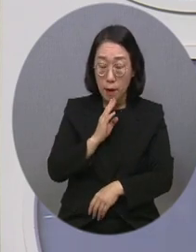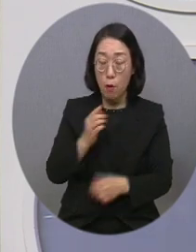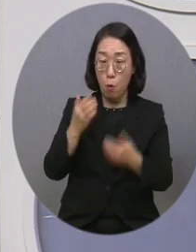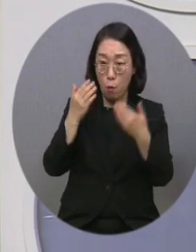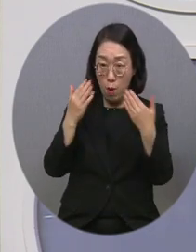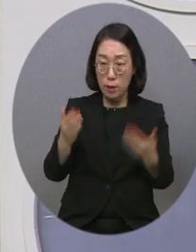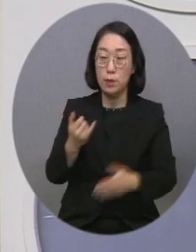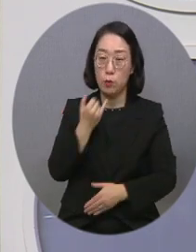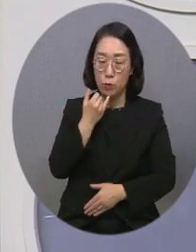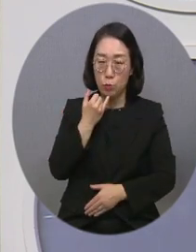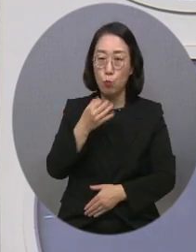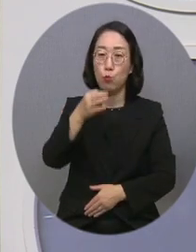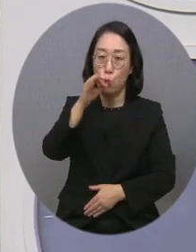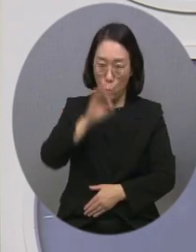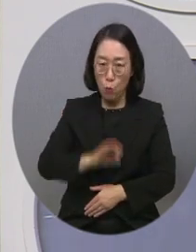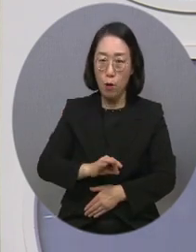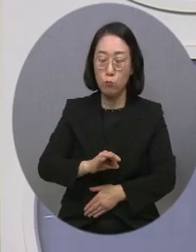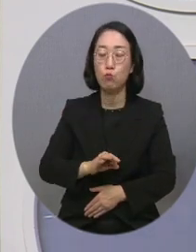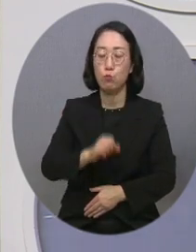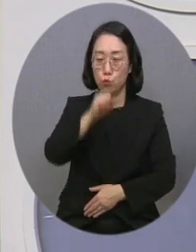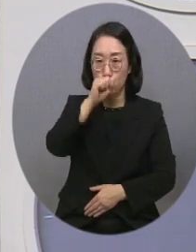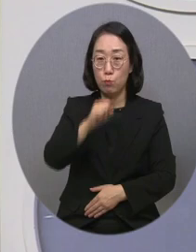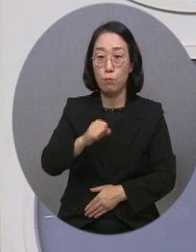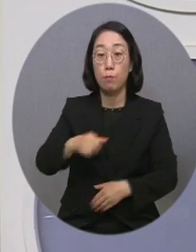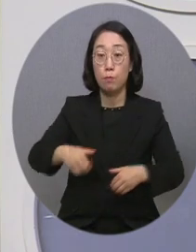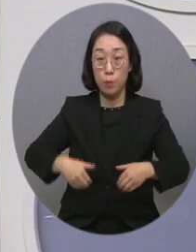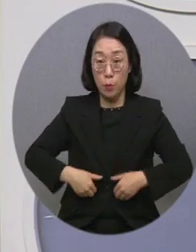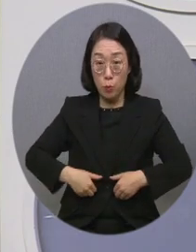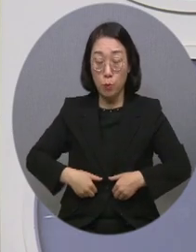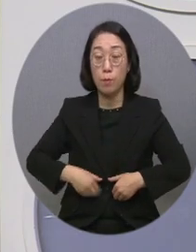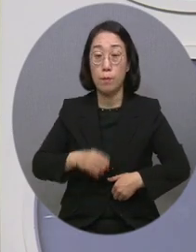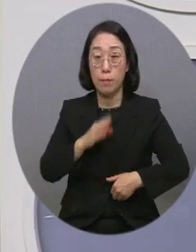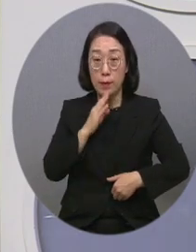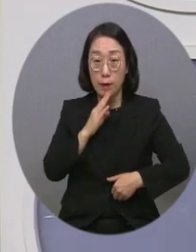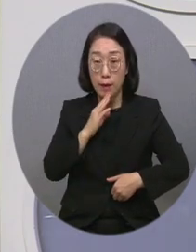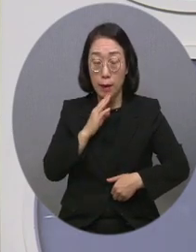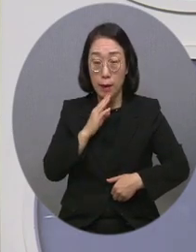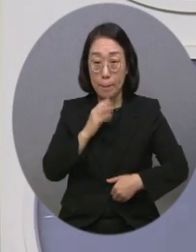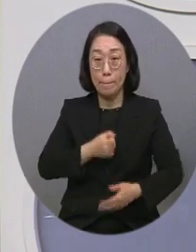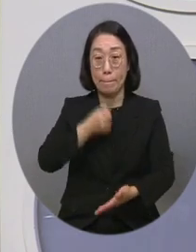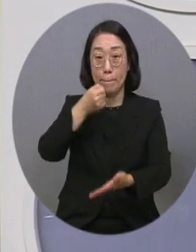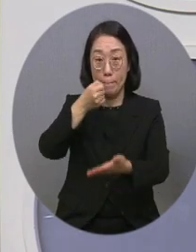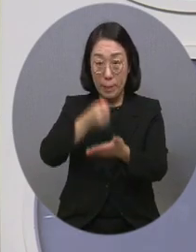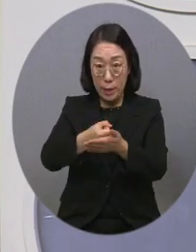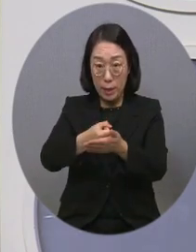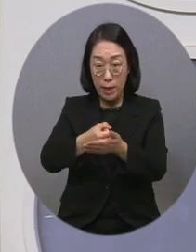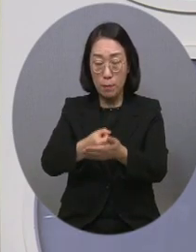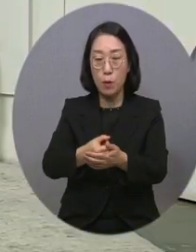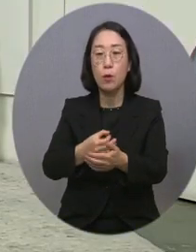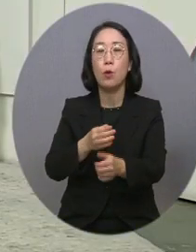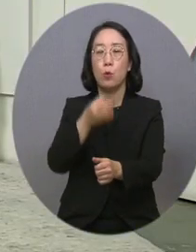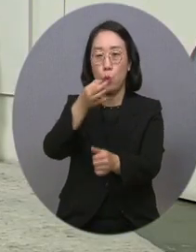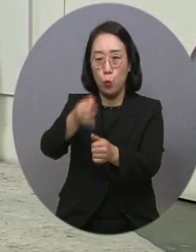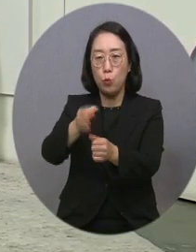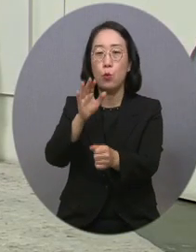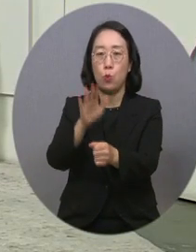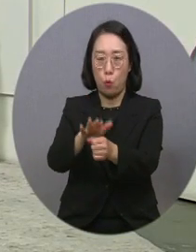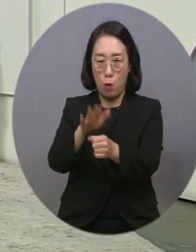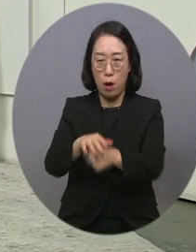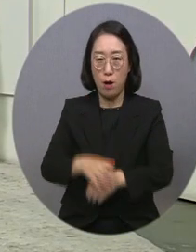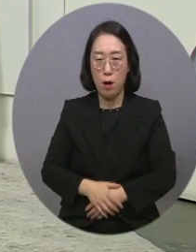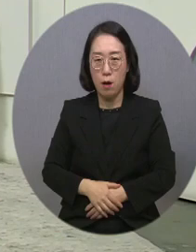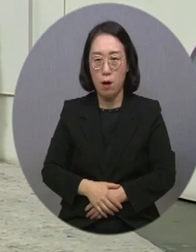투명성과 효율성이 있다고 판단된 사업에 대해서 저희가 이제 지원을 하고 그다음에 이제